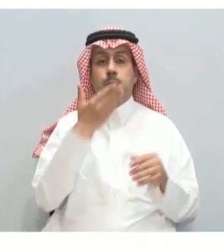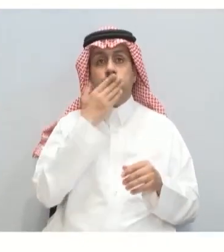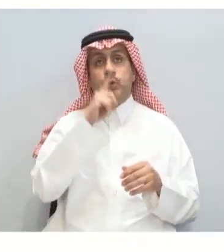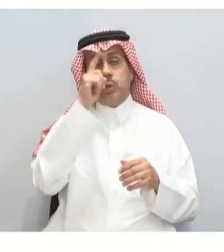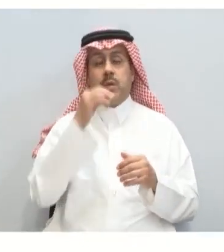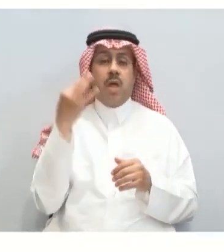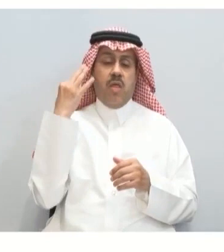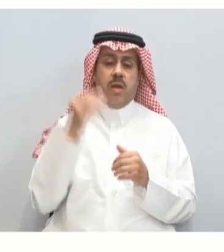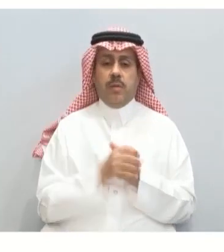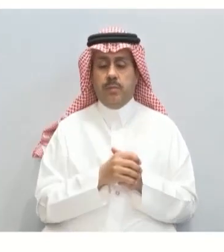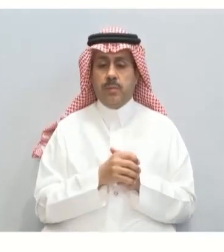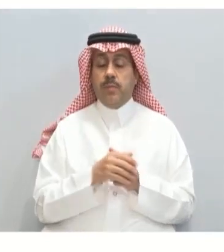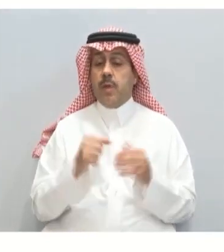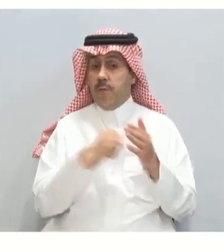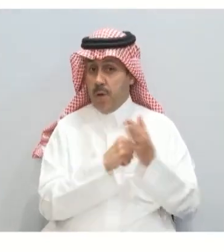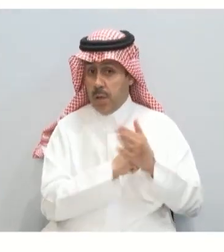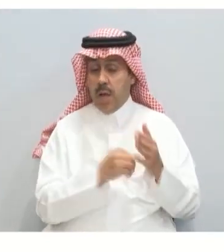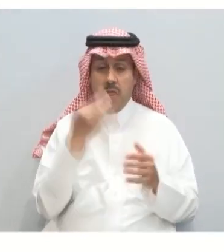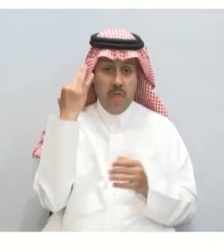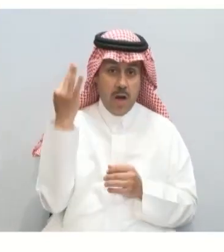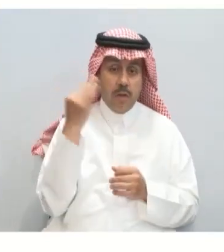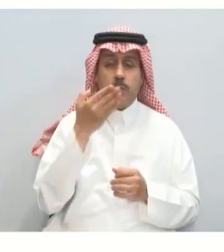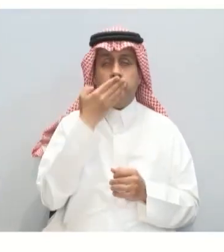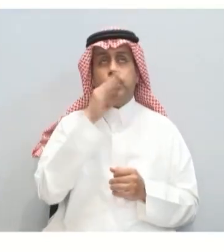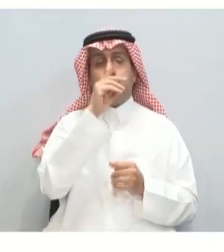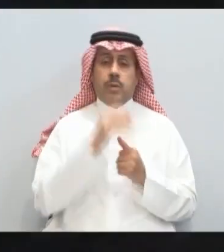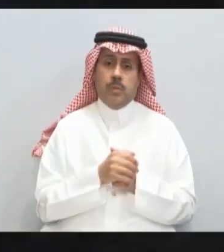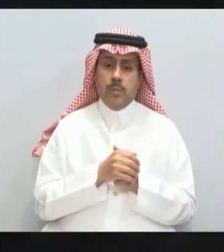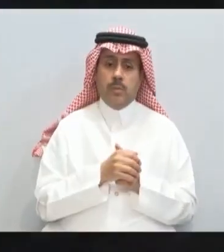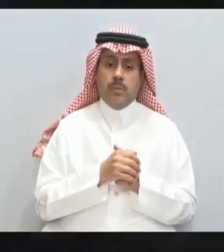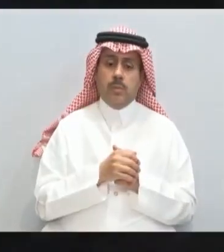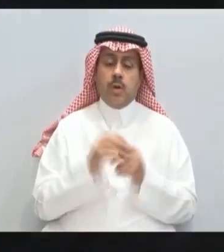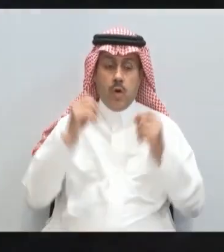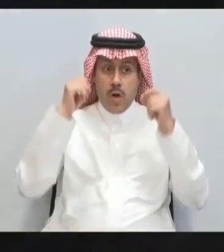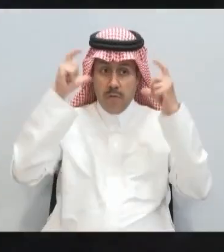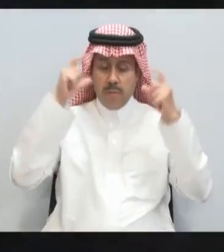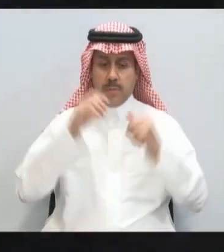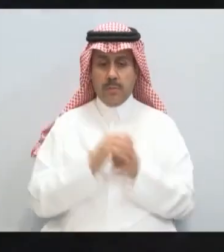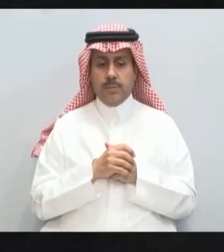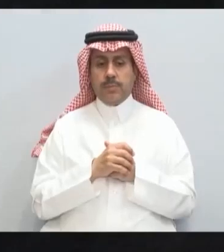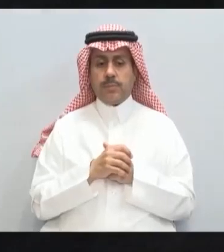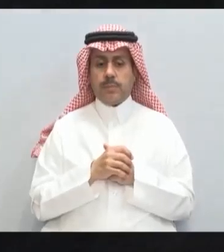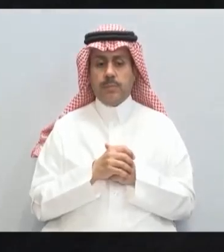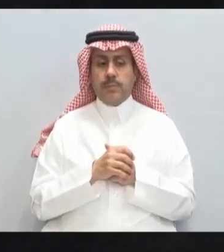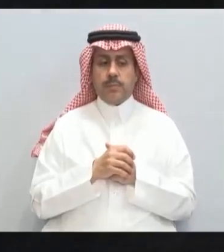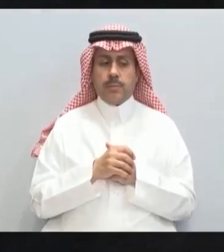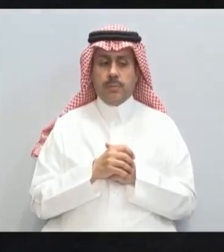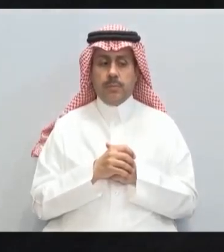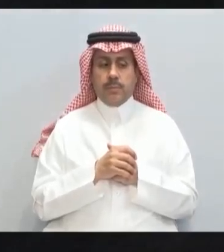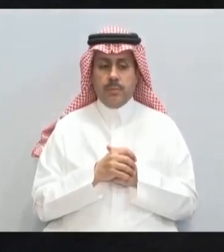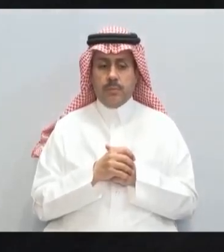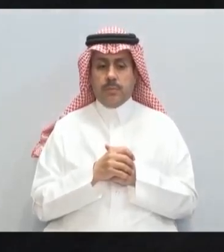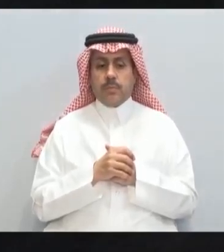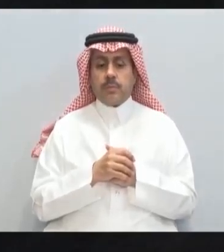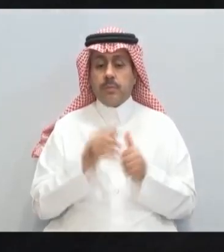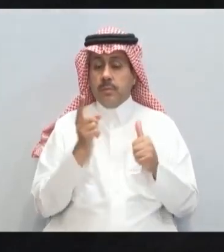الشكر الثلاثه هناك اركان ثلاثه للشكر لابد ان نعرفها وان نقوم بها لله سبحانه وتعالى